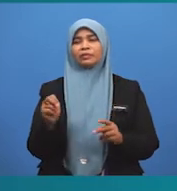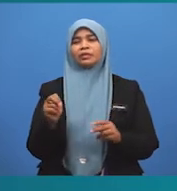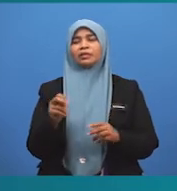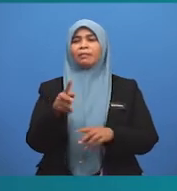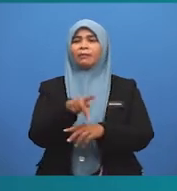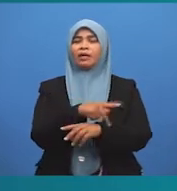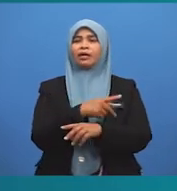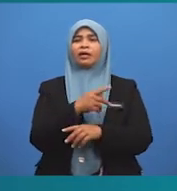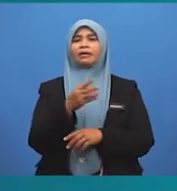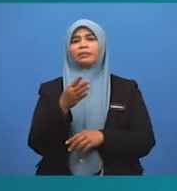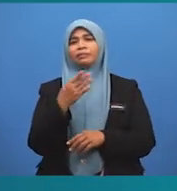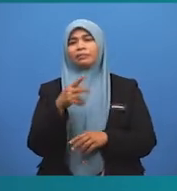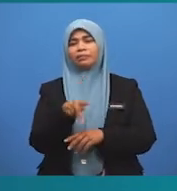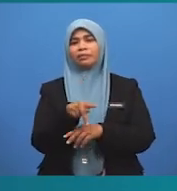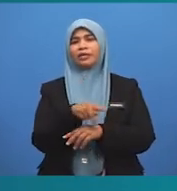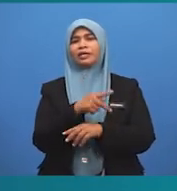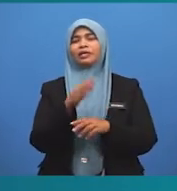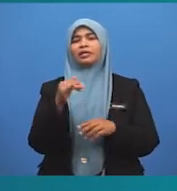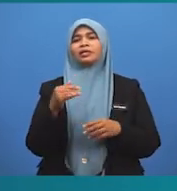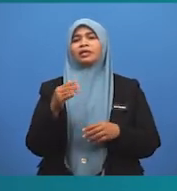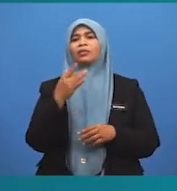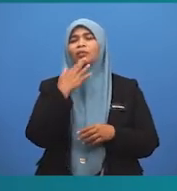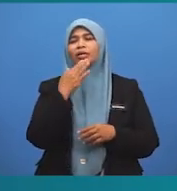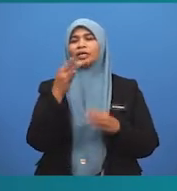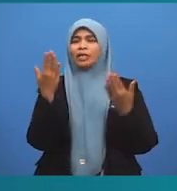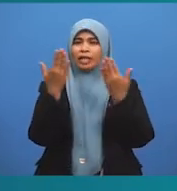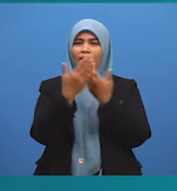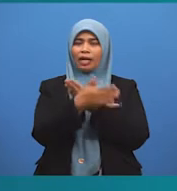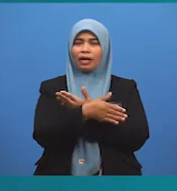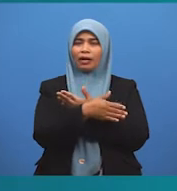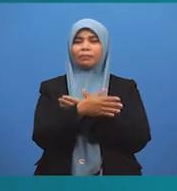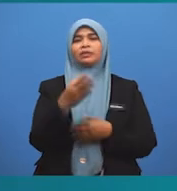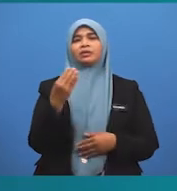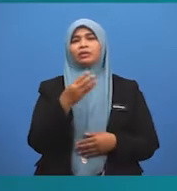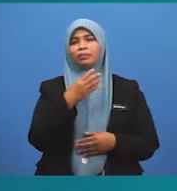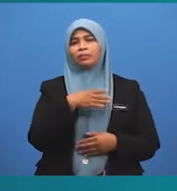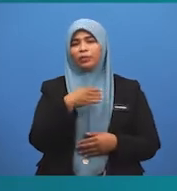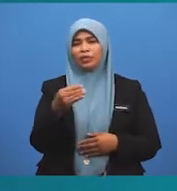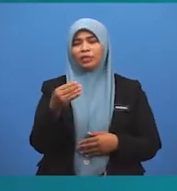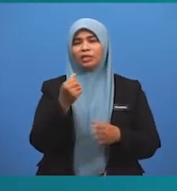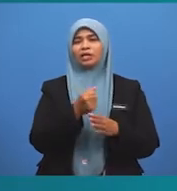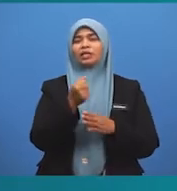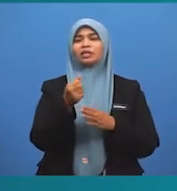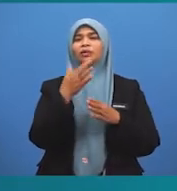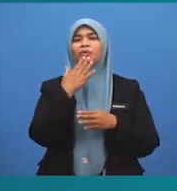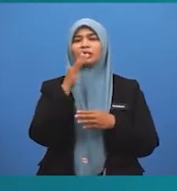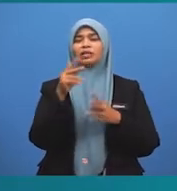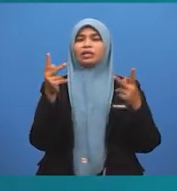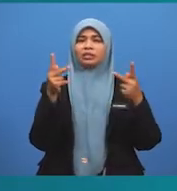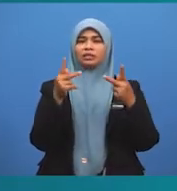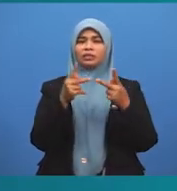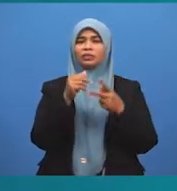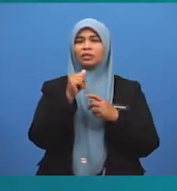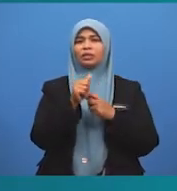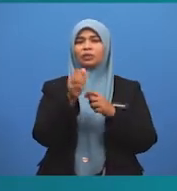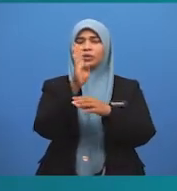yang berwarna gelap, putih atau warna yang sesuai mengikut budaya